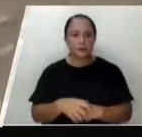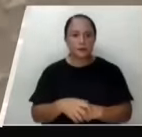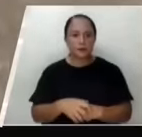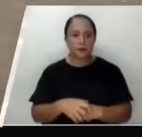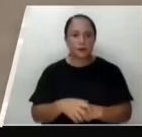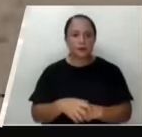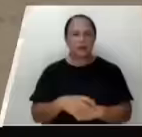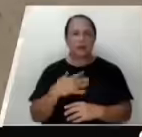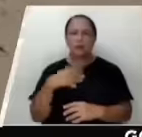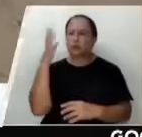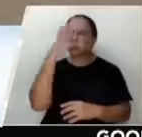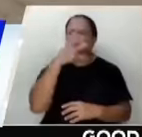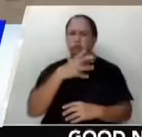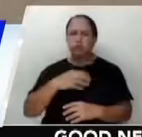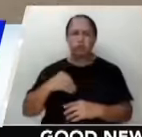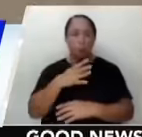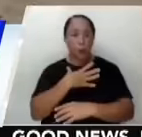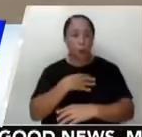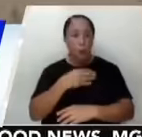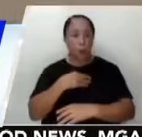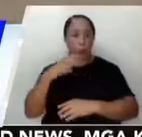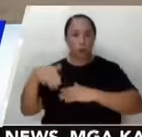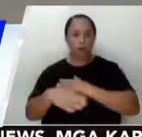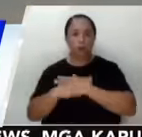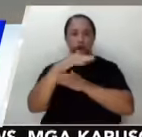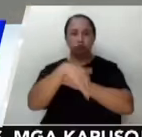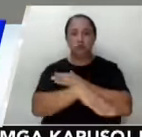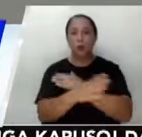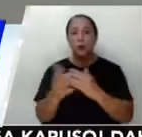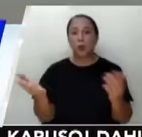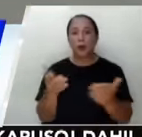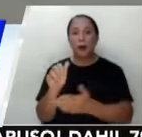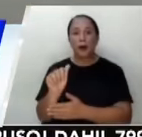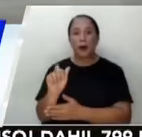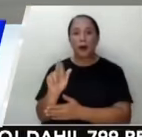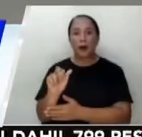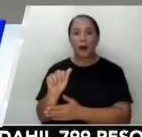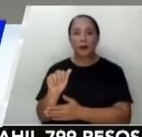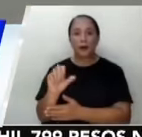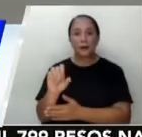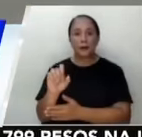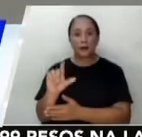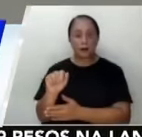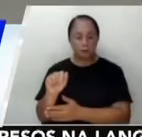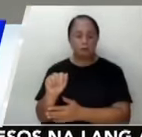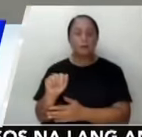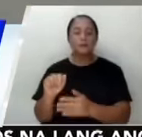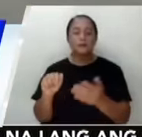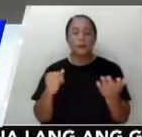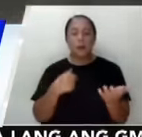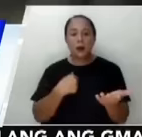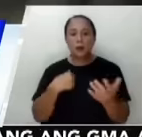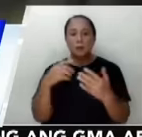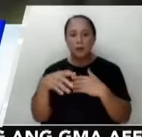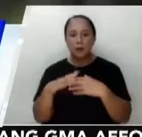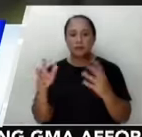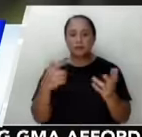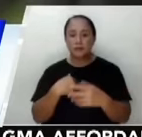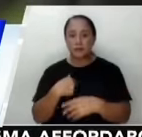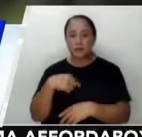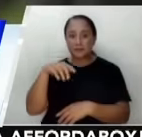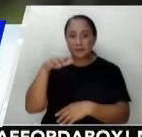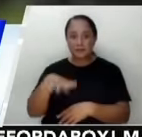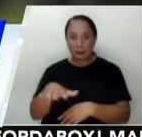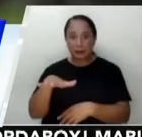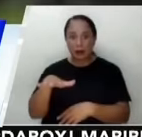Malaparaiso ang White Sand Beach na ito sa Araceli, Palawan. Pero dito mismo nasa labay o kinapitan ng jellyfish, ang